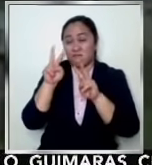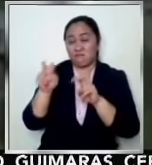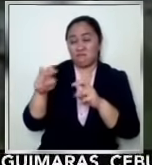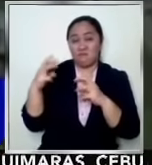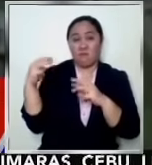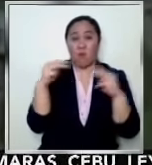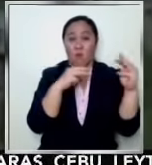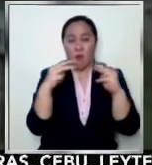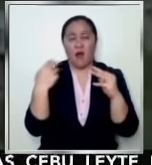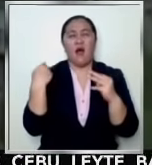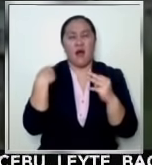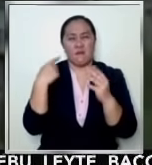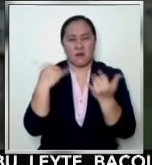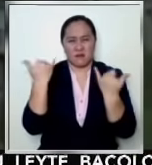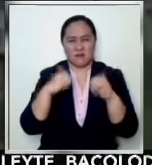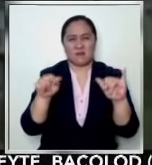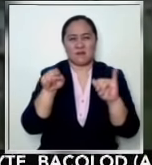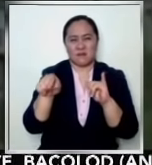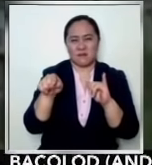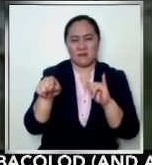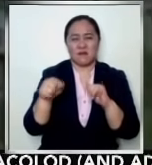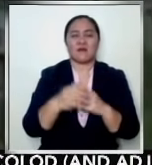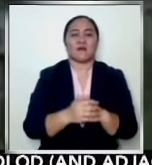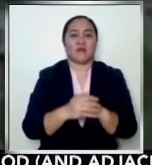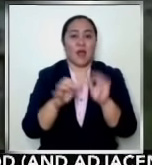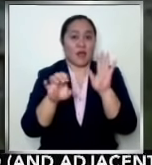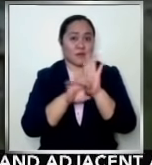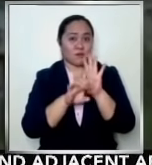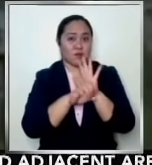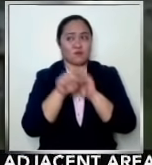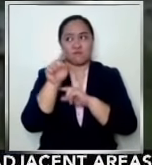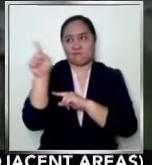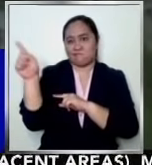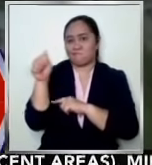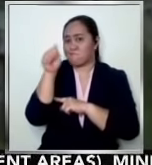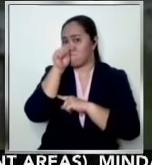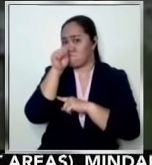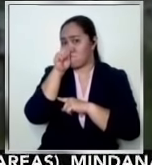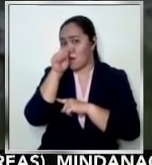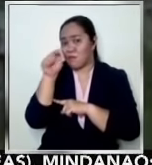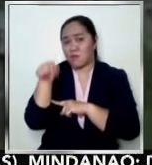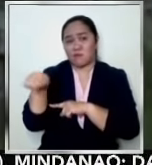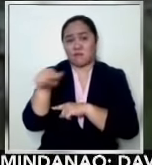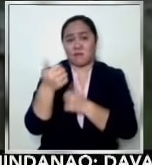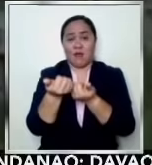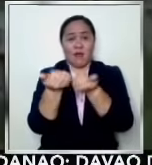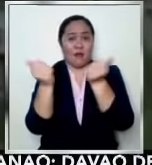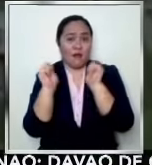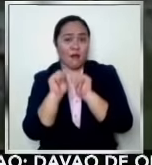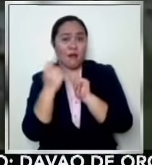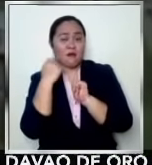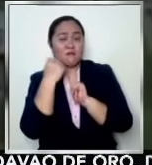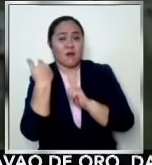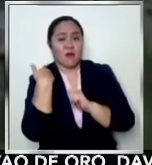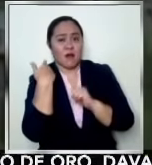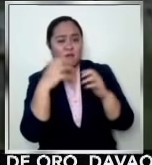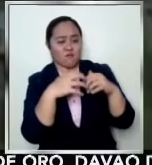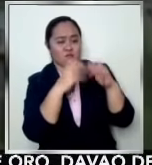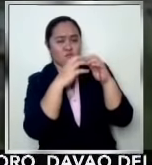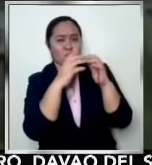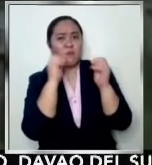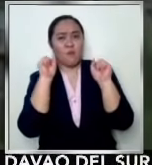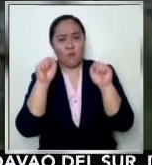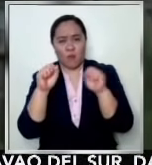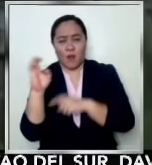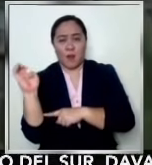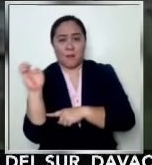ganitong sirasirang private establishment at mga bahay dito sa malaking parte ng most affected area, actually pwede na silang balikan ng mga residente, mag-demolish at magtayo